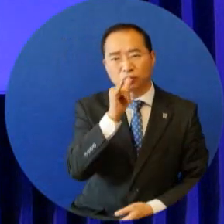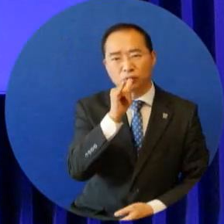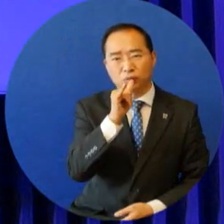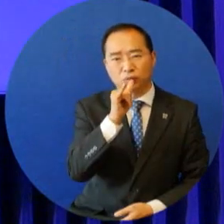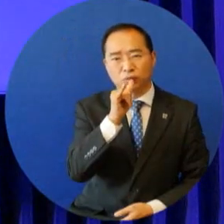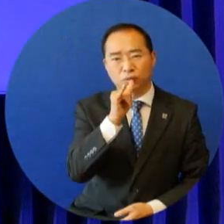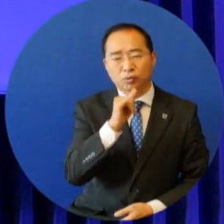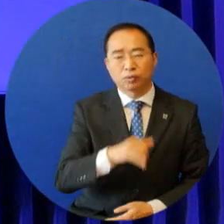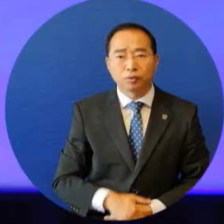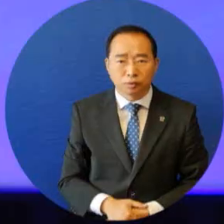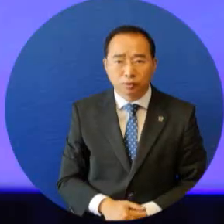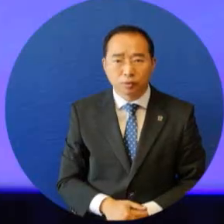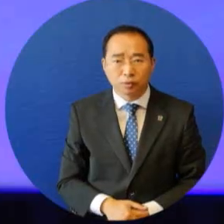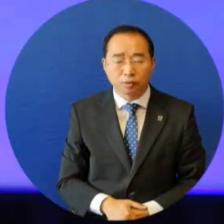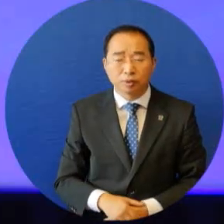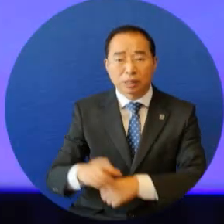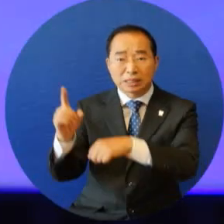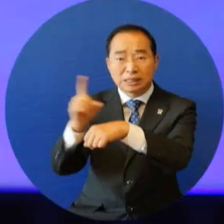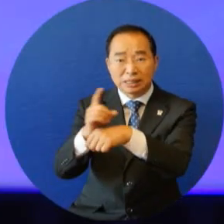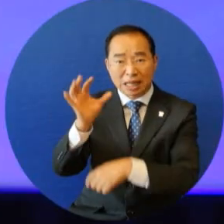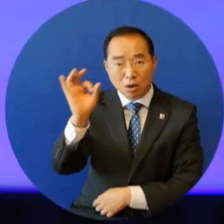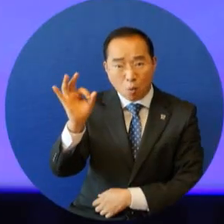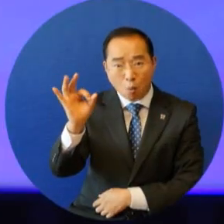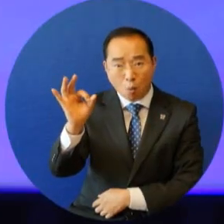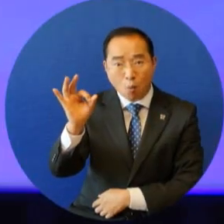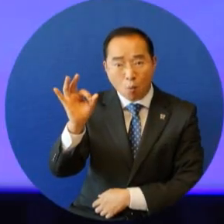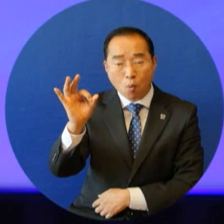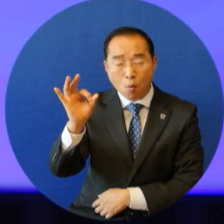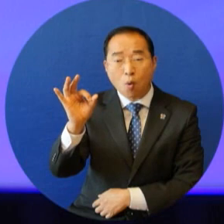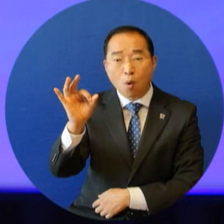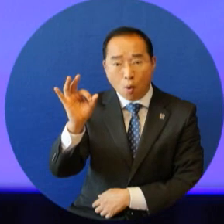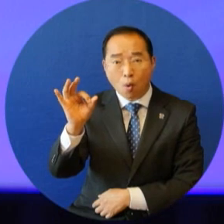인플레이션이라는 단점이 있는데, 하여튼 디지털